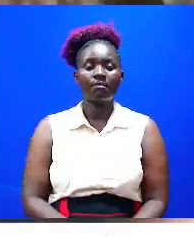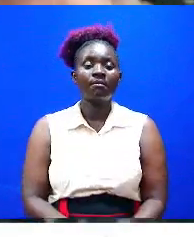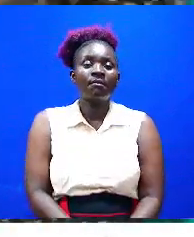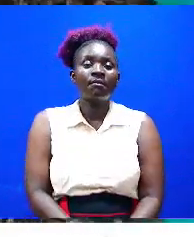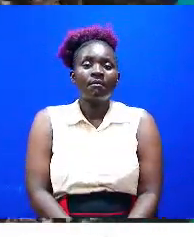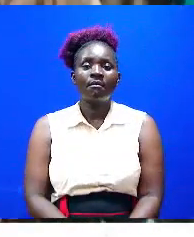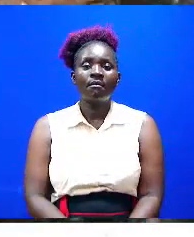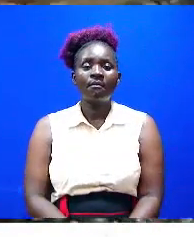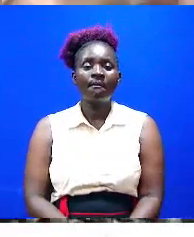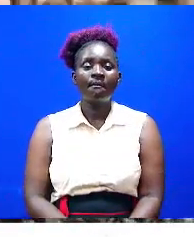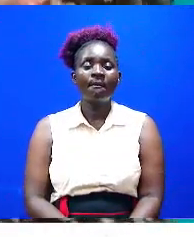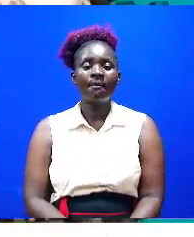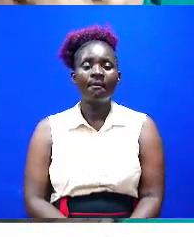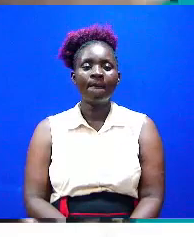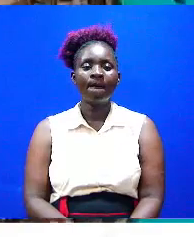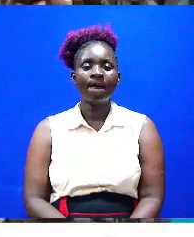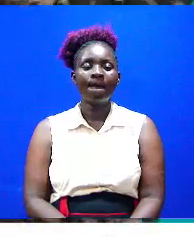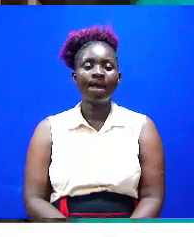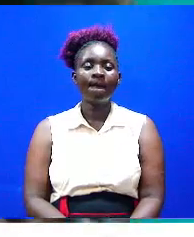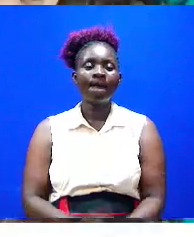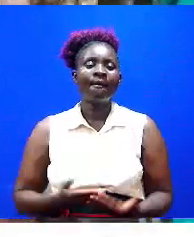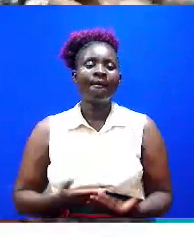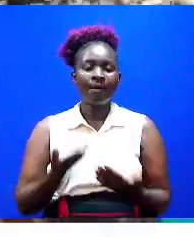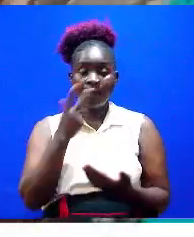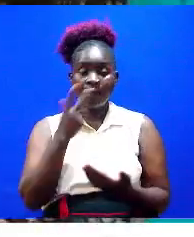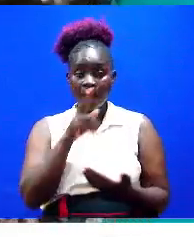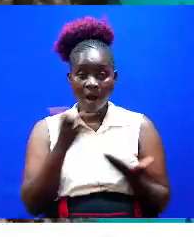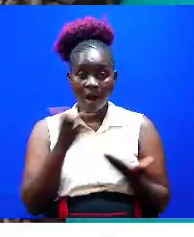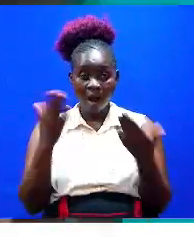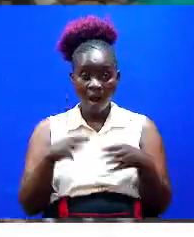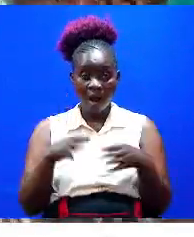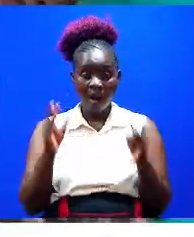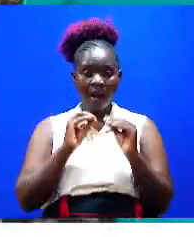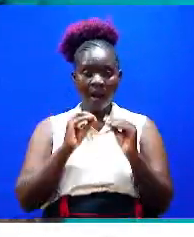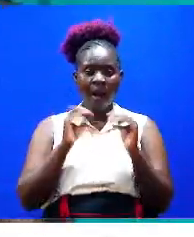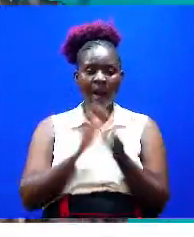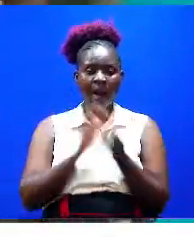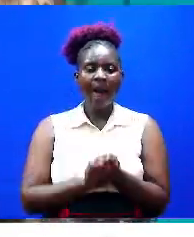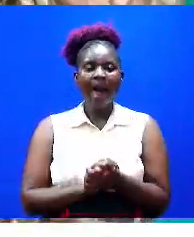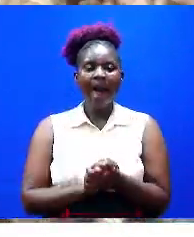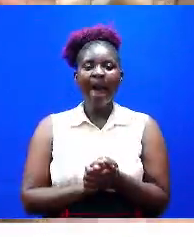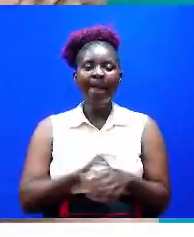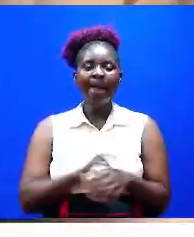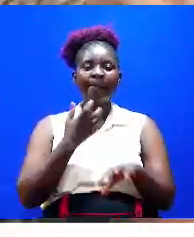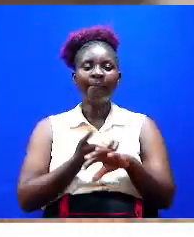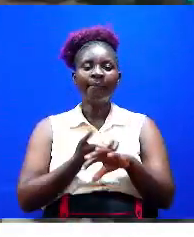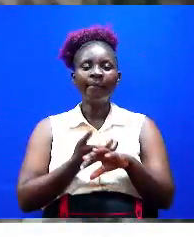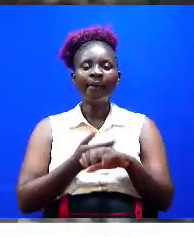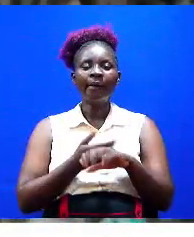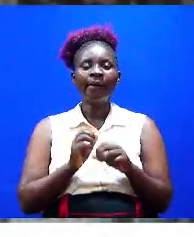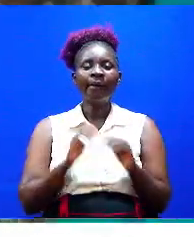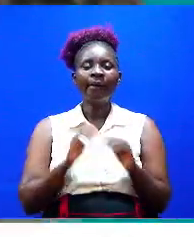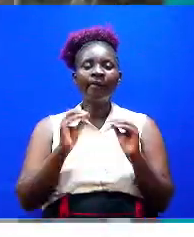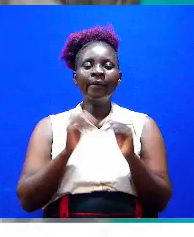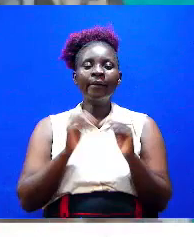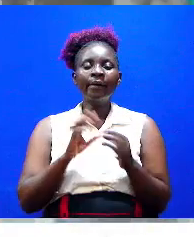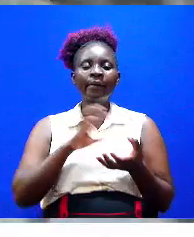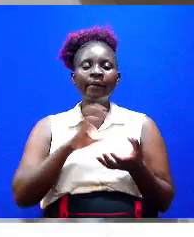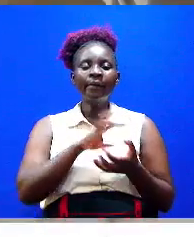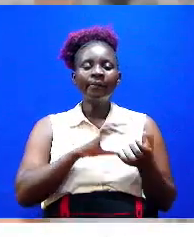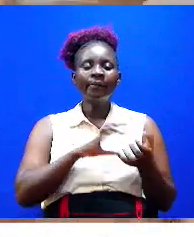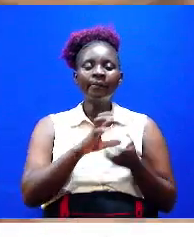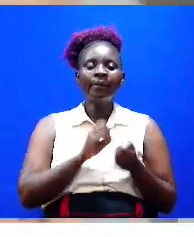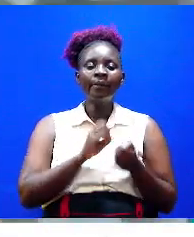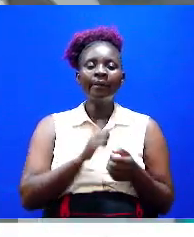Kimbole ya kupanda nayo hii, hata angalia inje yuki. Hii ni mawe, hii ni mawe kabisa, imechanganywa na mchanga, mchanga ndio hii